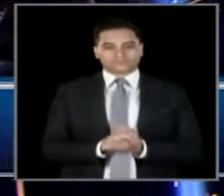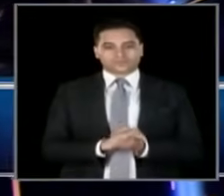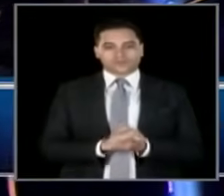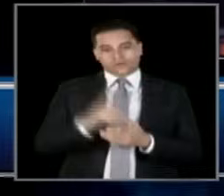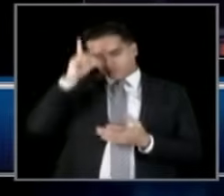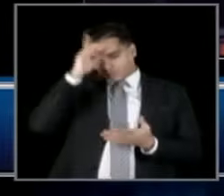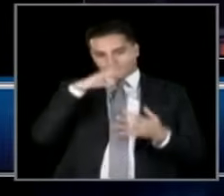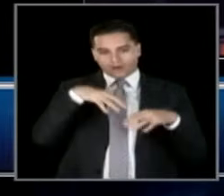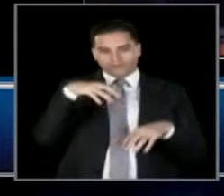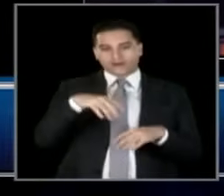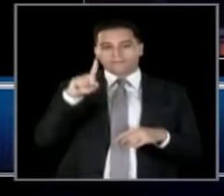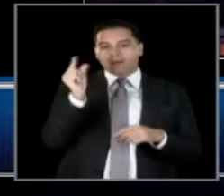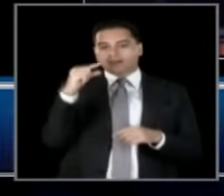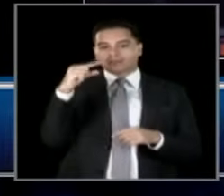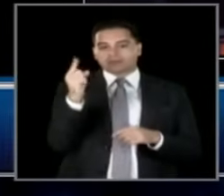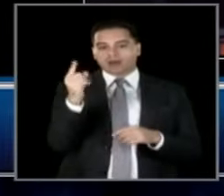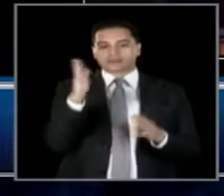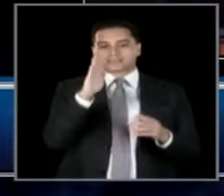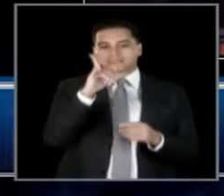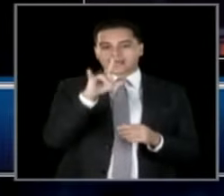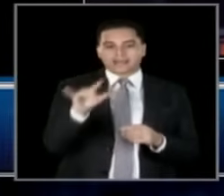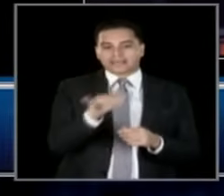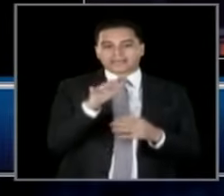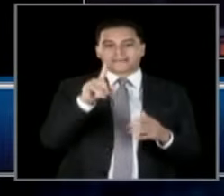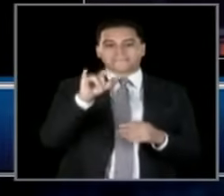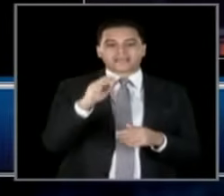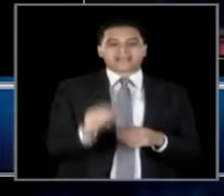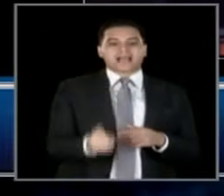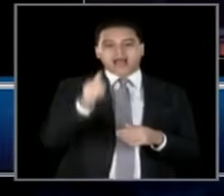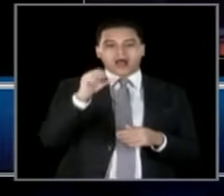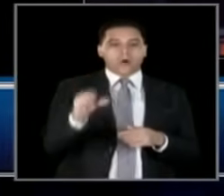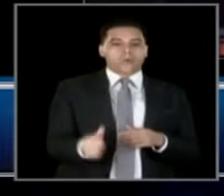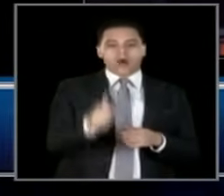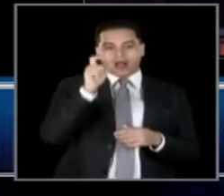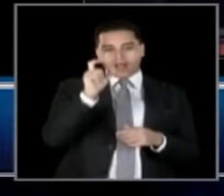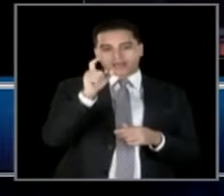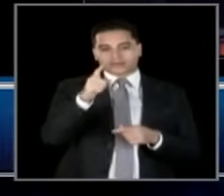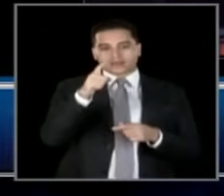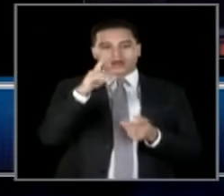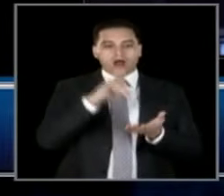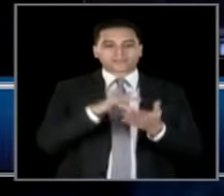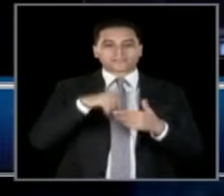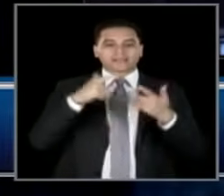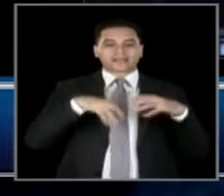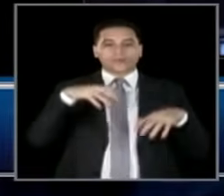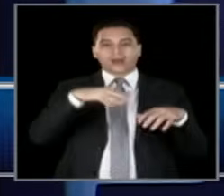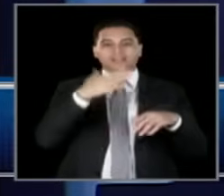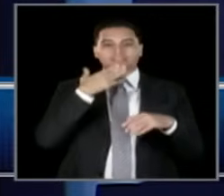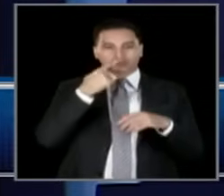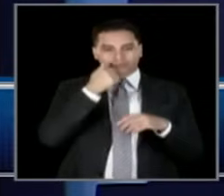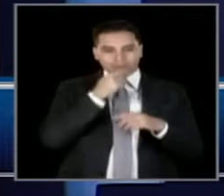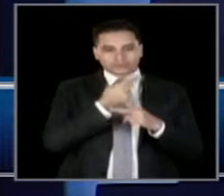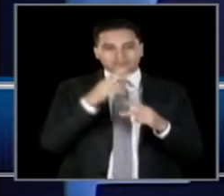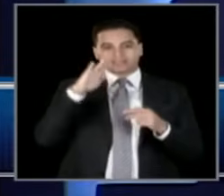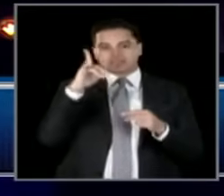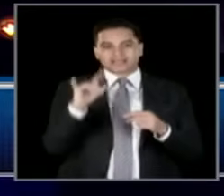جغرافيا، بندر سيري بجوان هي عاصمة إحدى الدول الأسيوية، فما هي؟